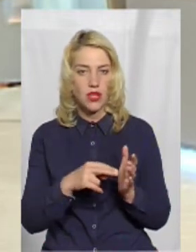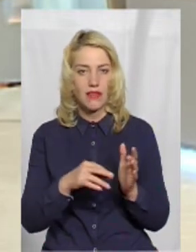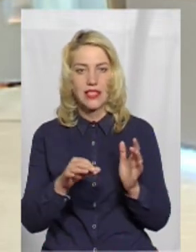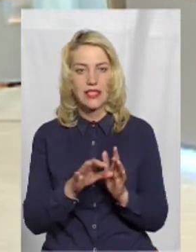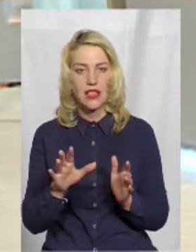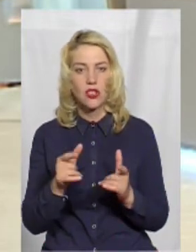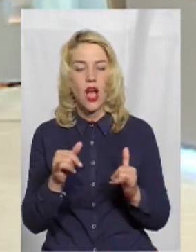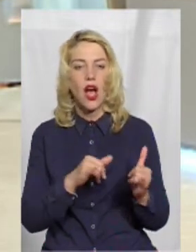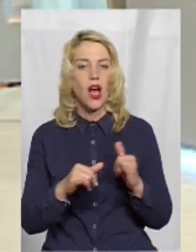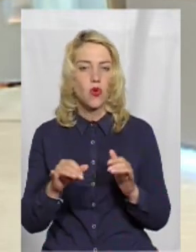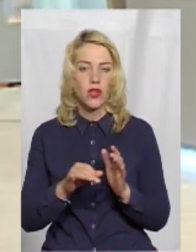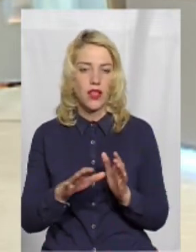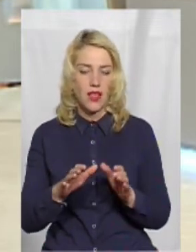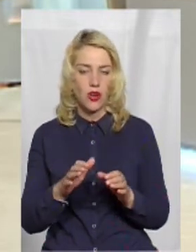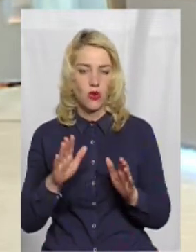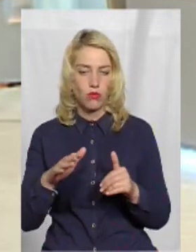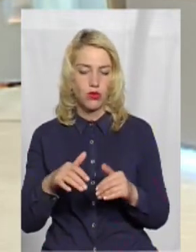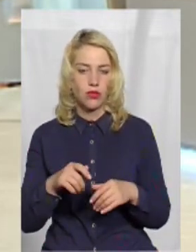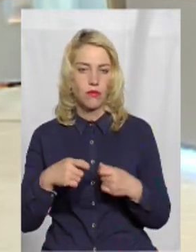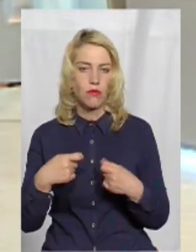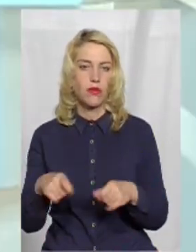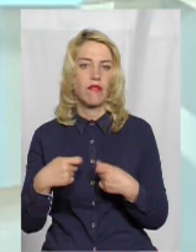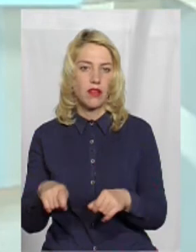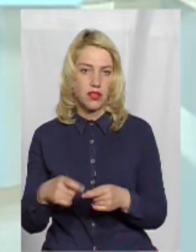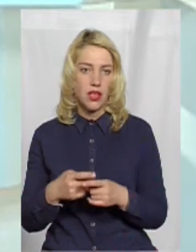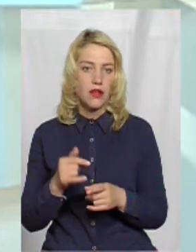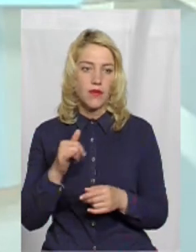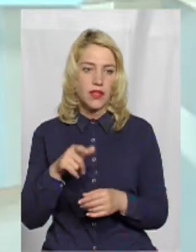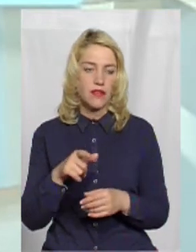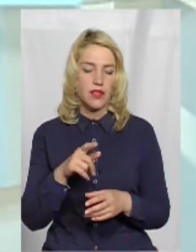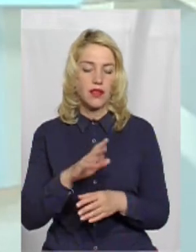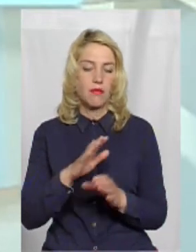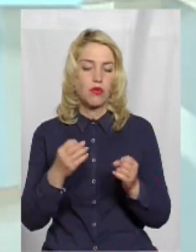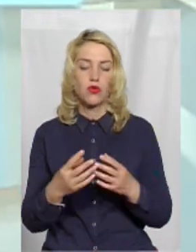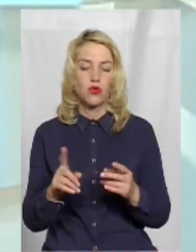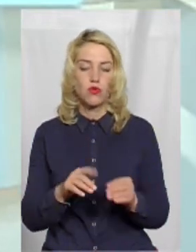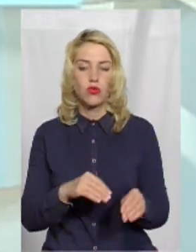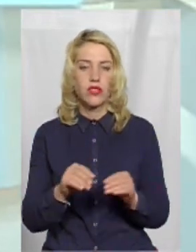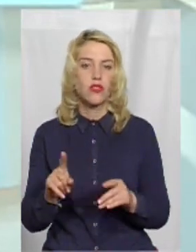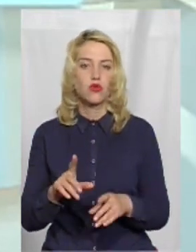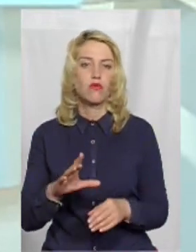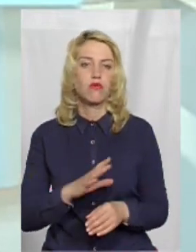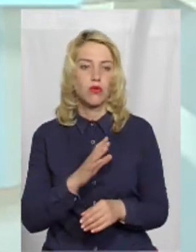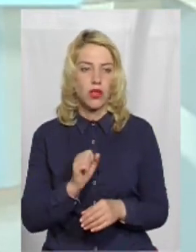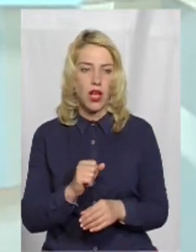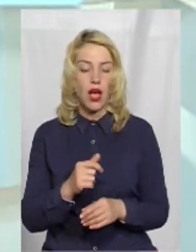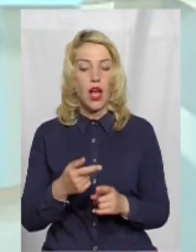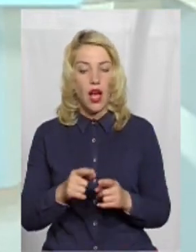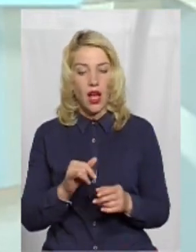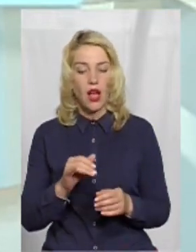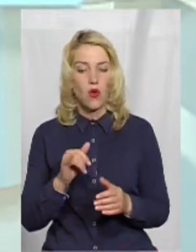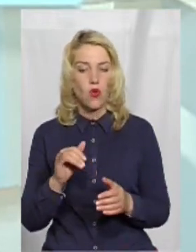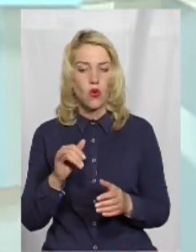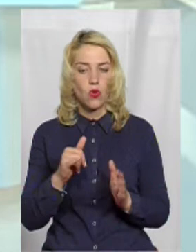її енергію будемо дівати, так? Тобто це ж не просто поставити станцію, щоб вона була, або установку там біоенергетичну, щоб